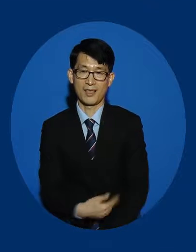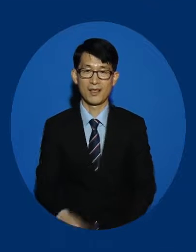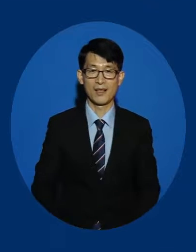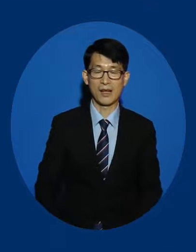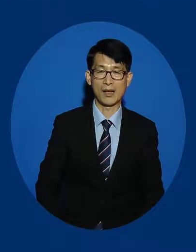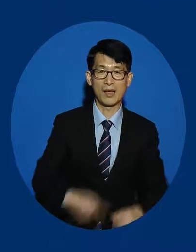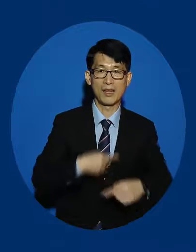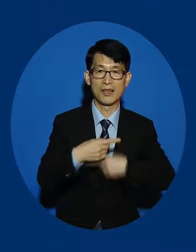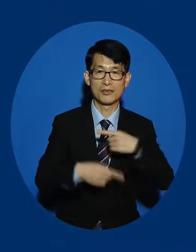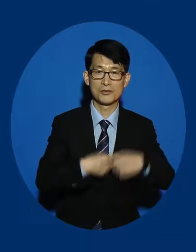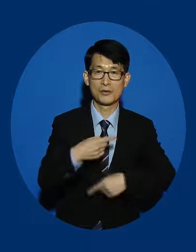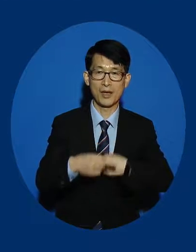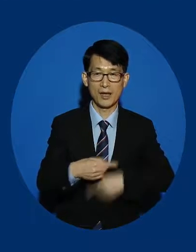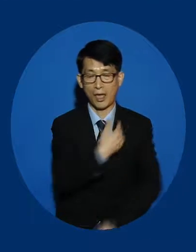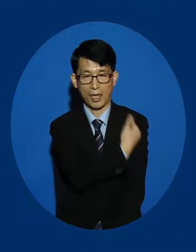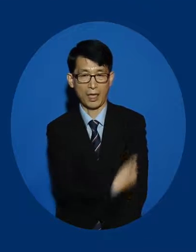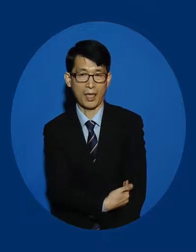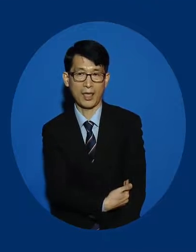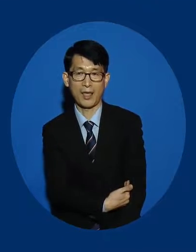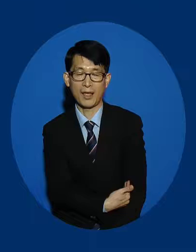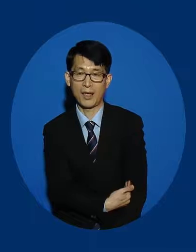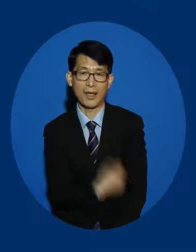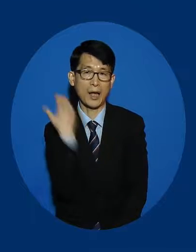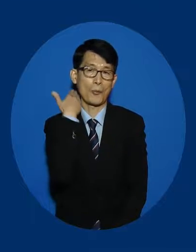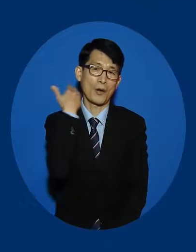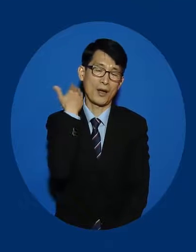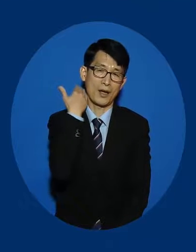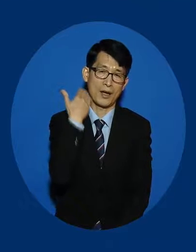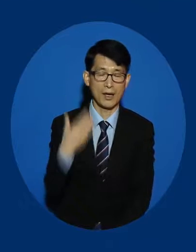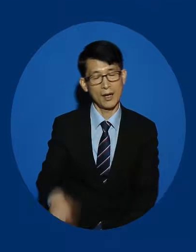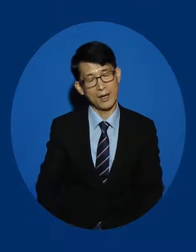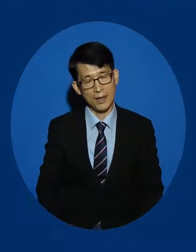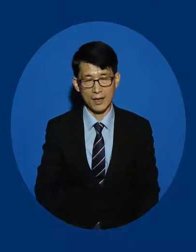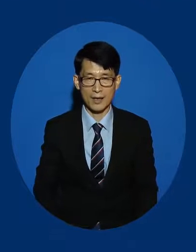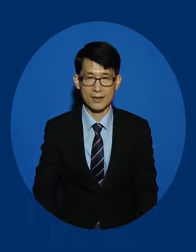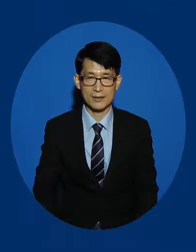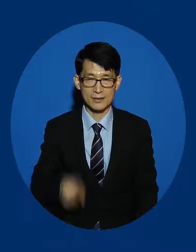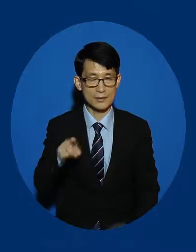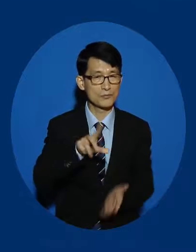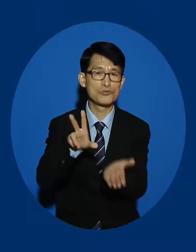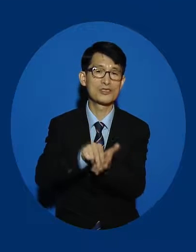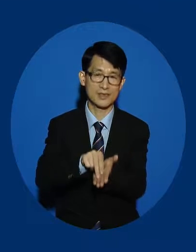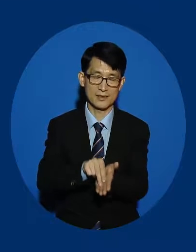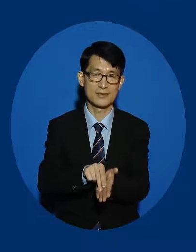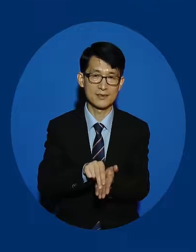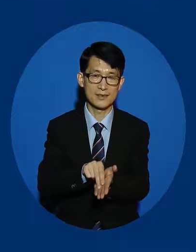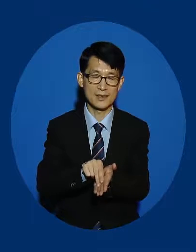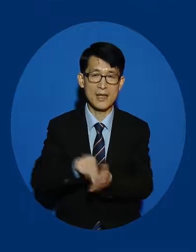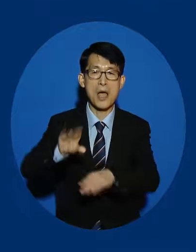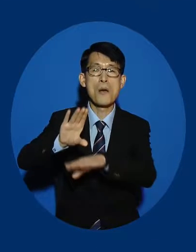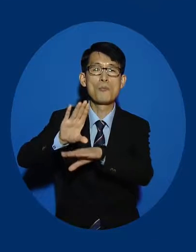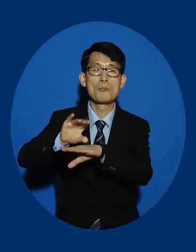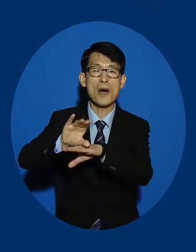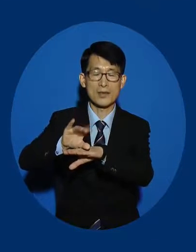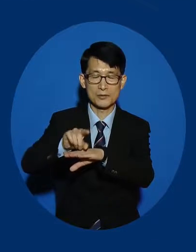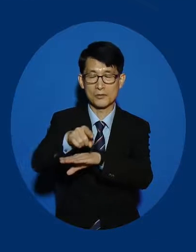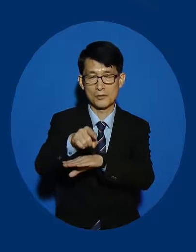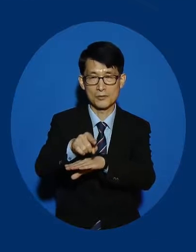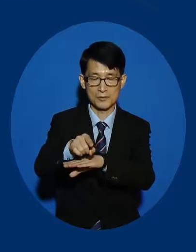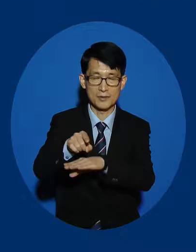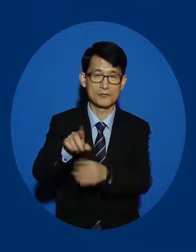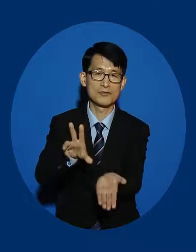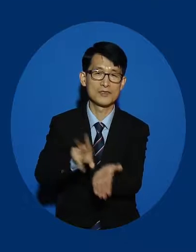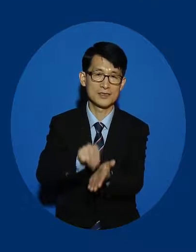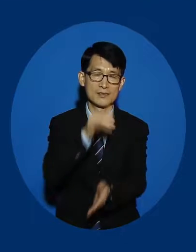팔만 이렇게 허우적거리는 이상한 모습도 찍히기도 하고 그랬었습니다. 이게 사실 준비 부족이거든요.